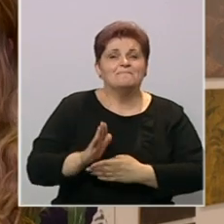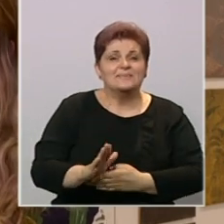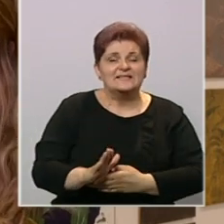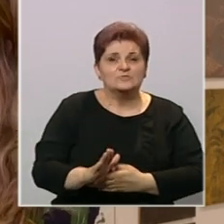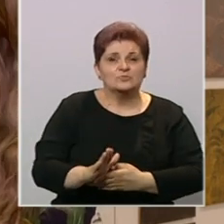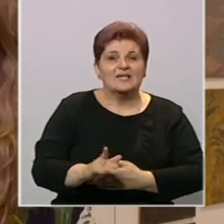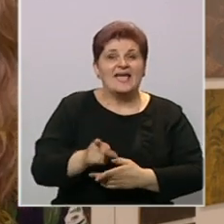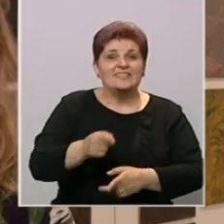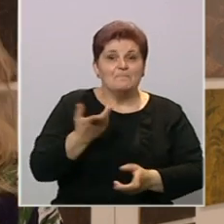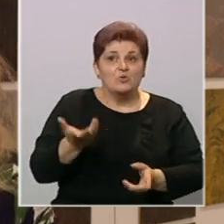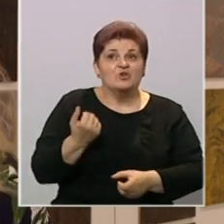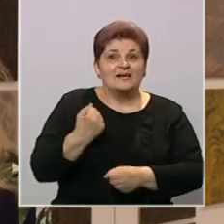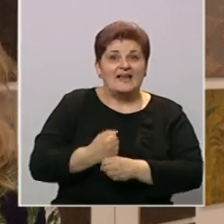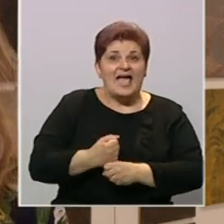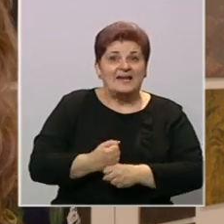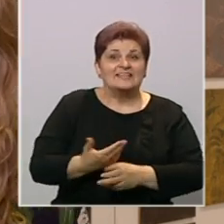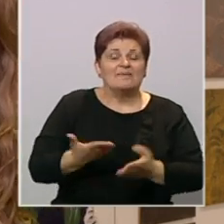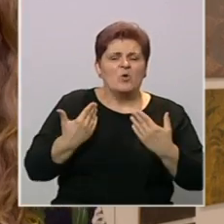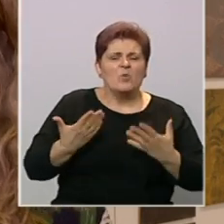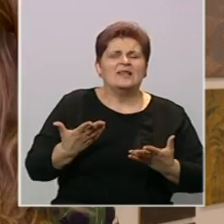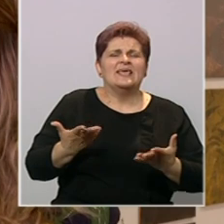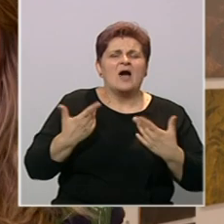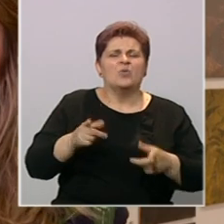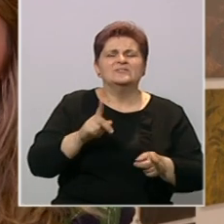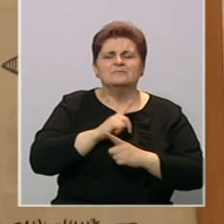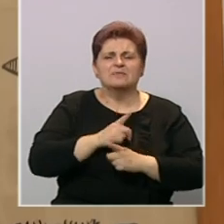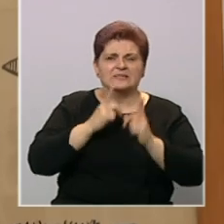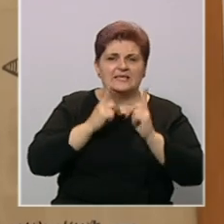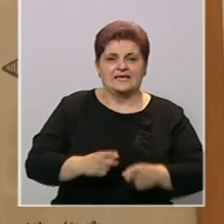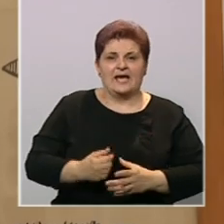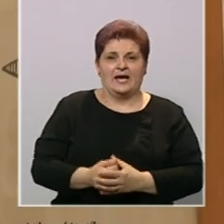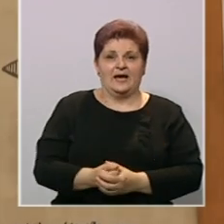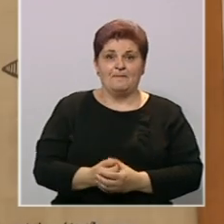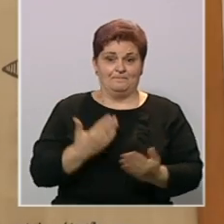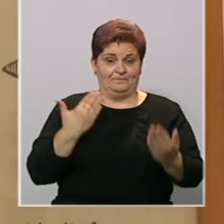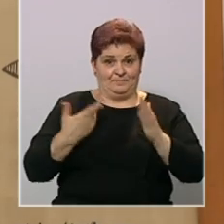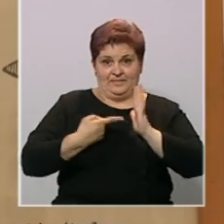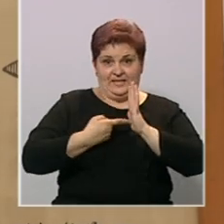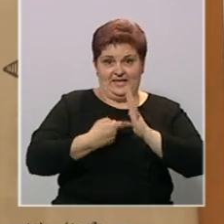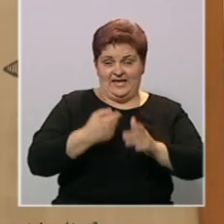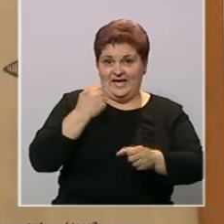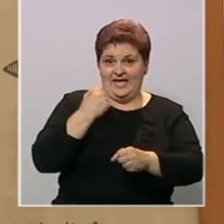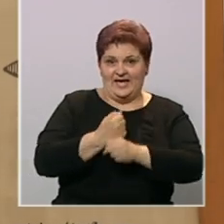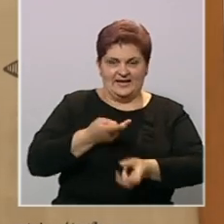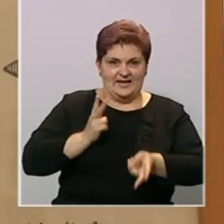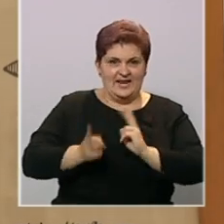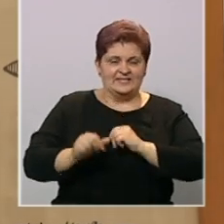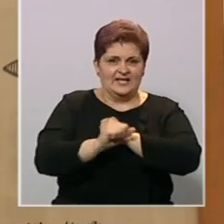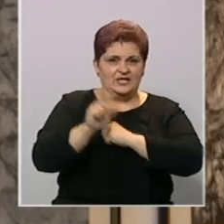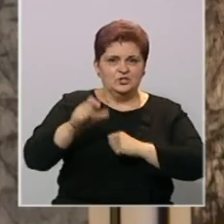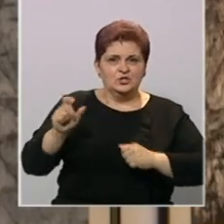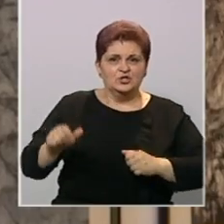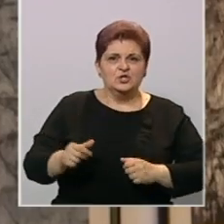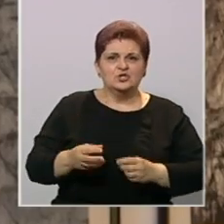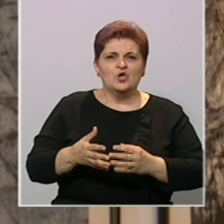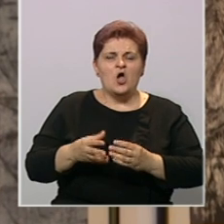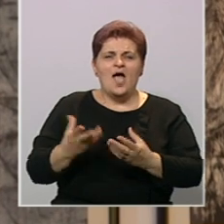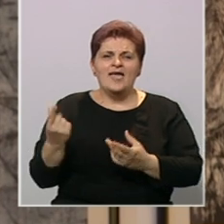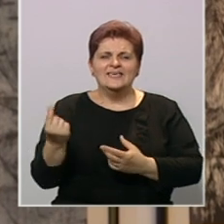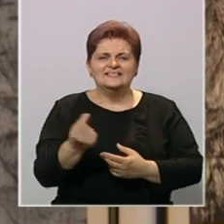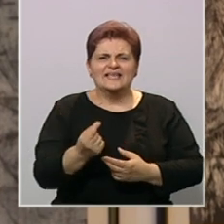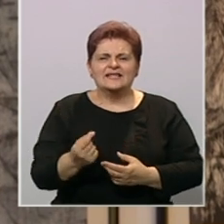Tako da se može djelovati i unatoč strahotama, smrti i ratu. Izložba predstavlja radove nastavnika, studenata i saradnika